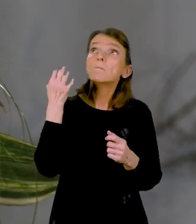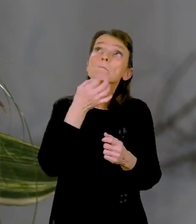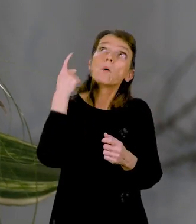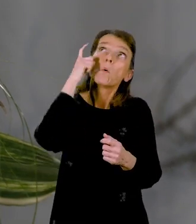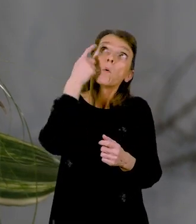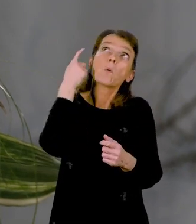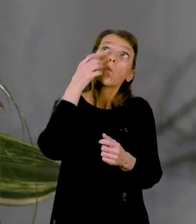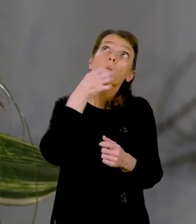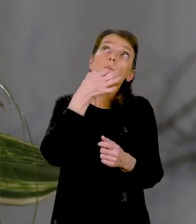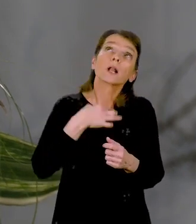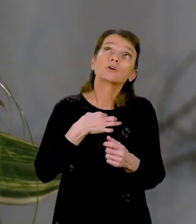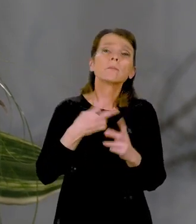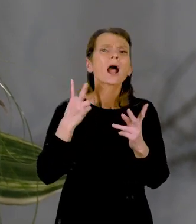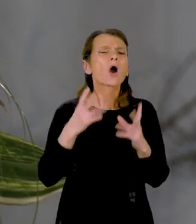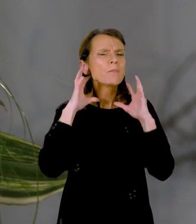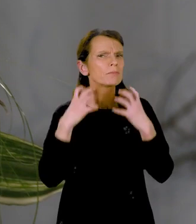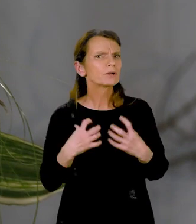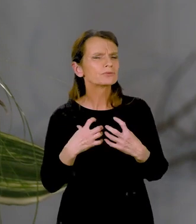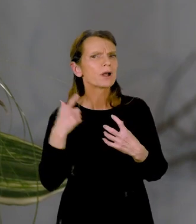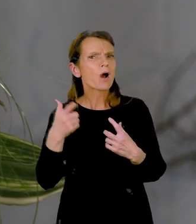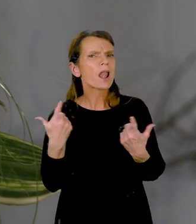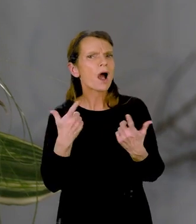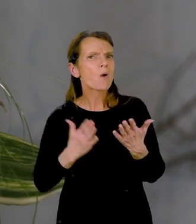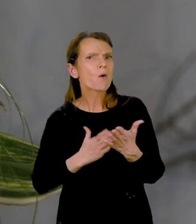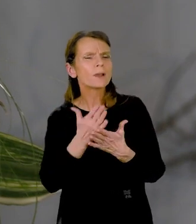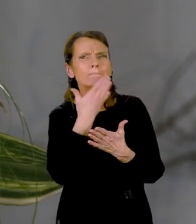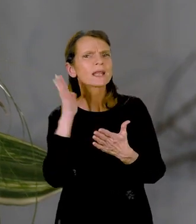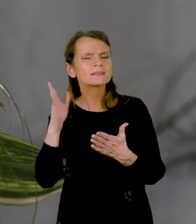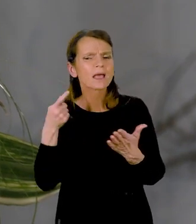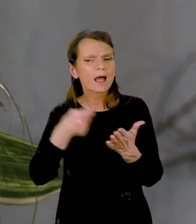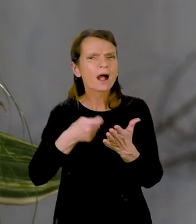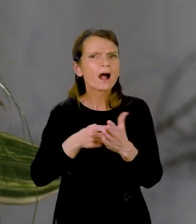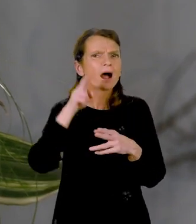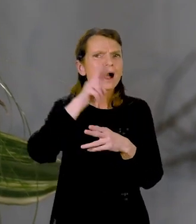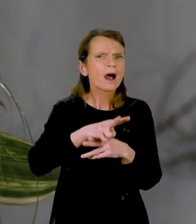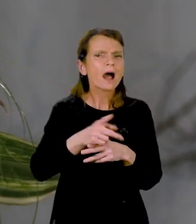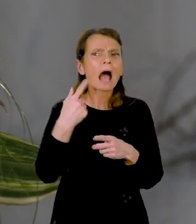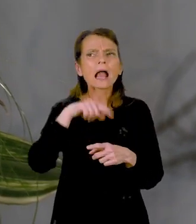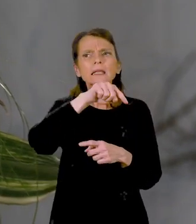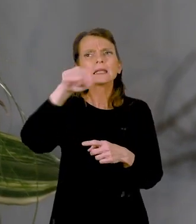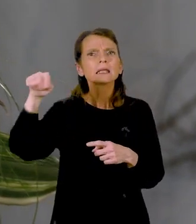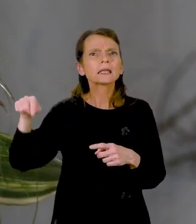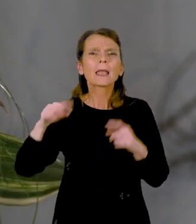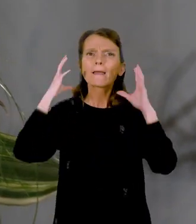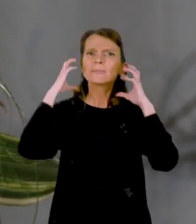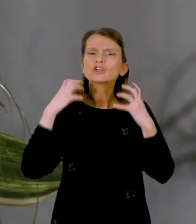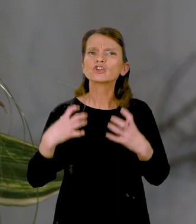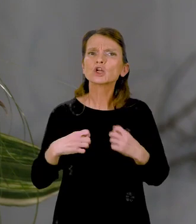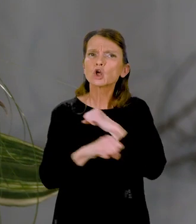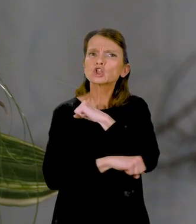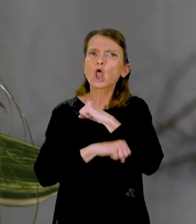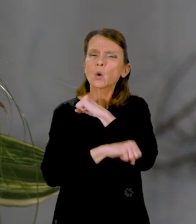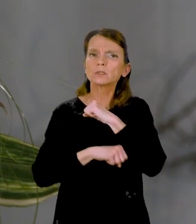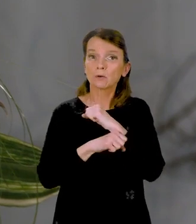Prešeren brez njegovega mentorja in podpornika ali prešernoslovcev. Bi brez njih Prešernova